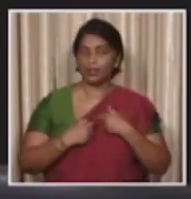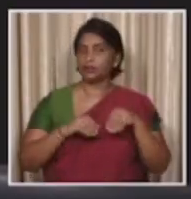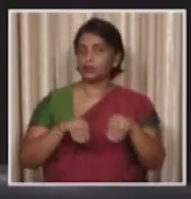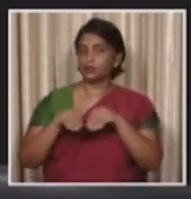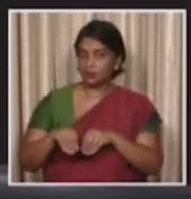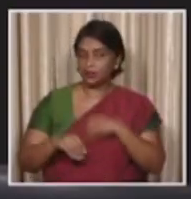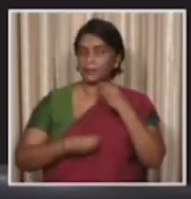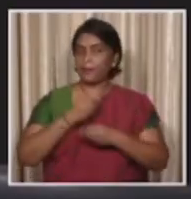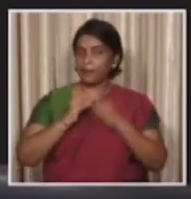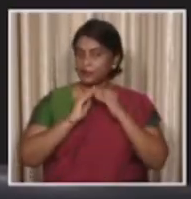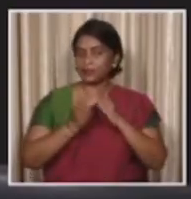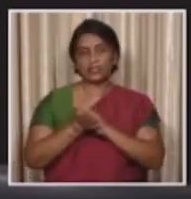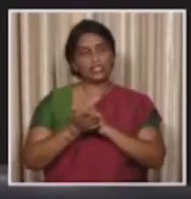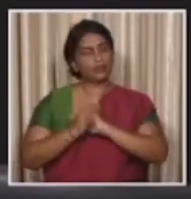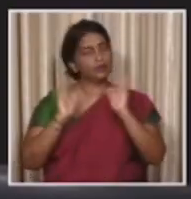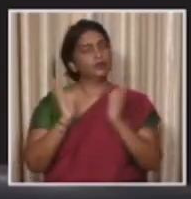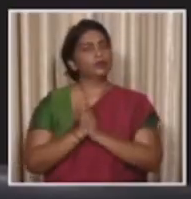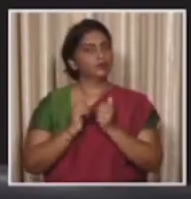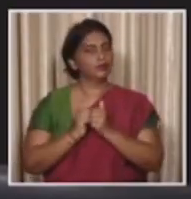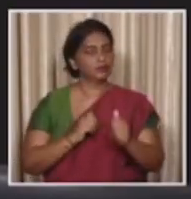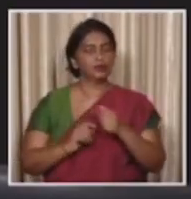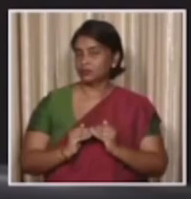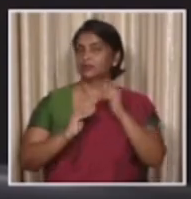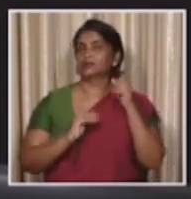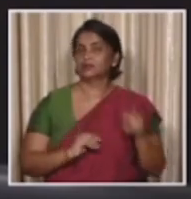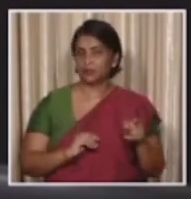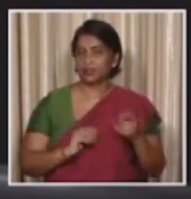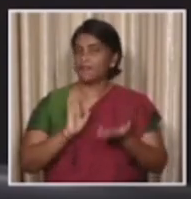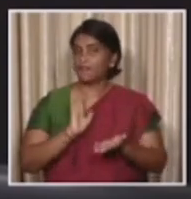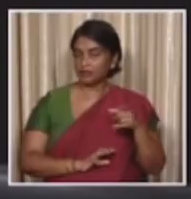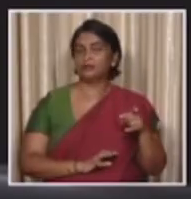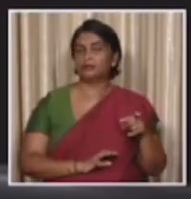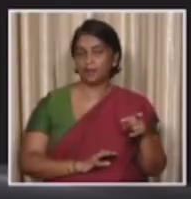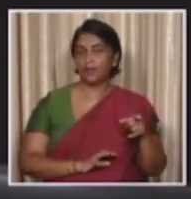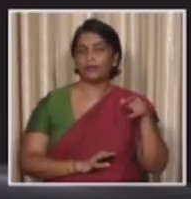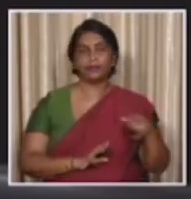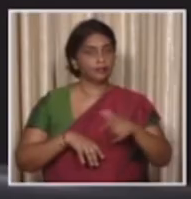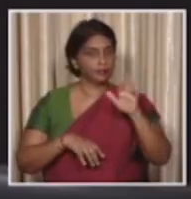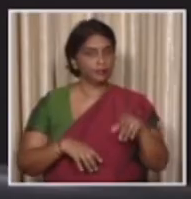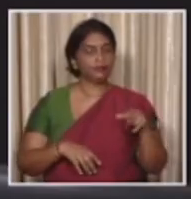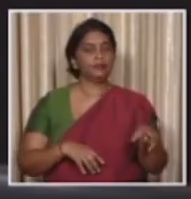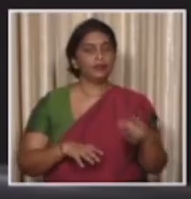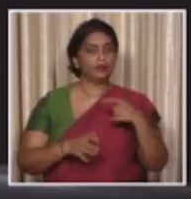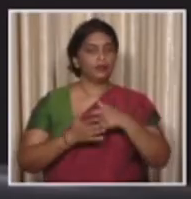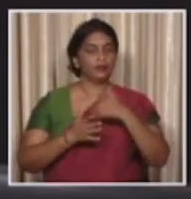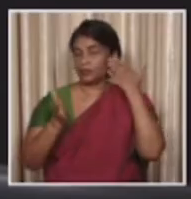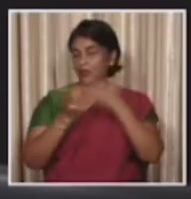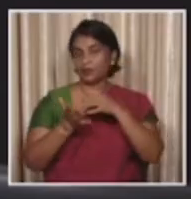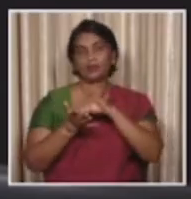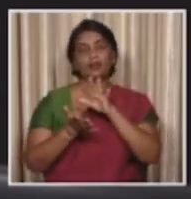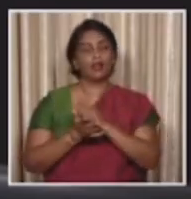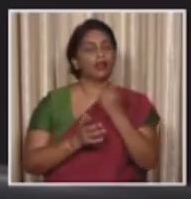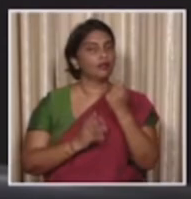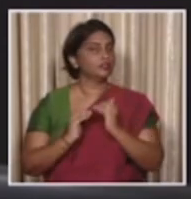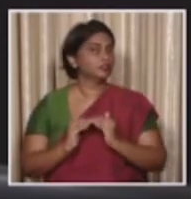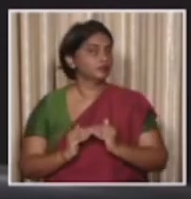කෘෂිකර්මයේ කර්මාන්ත සේවා අංශවල ඇතිවෙච්ච මේ වර්ෂයේ පිපිදීම වැඩිවීම නිසා මේ කාර්තුවල වාර්තා කළ තියෙනවා